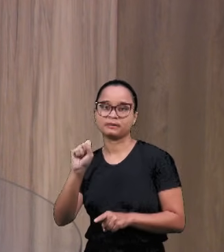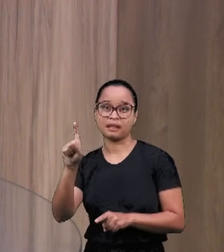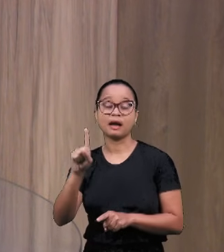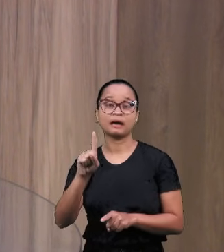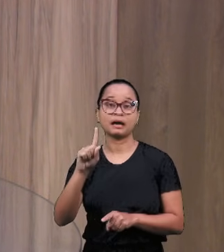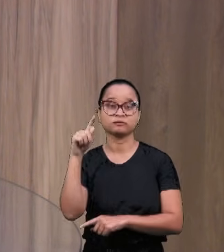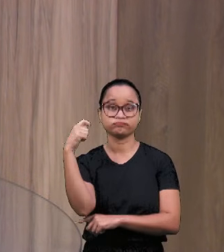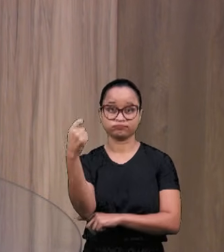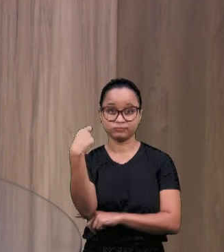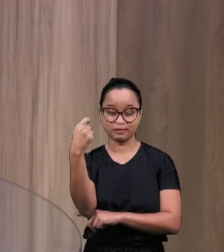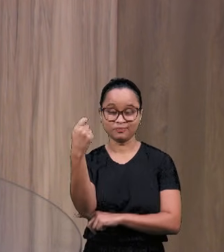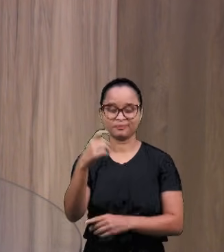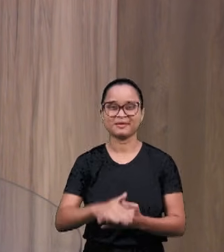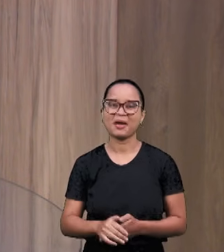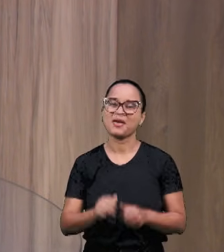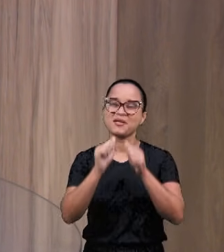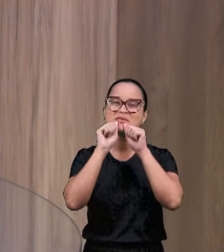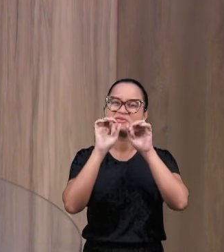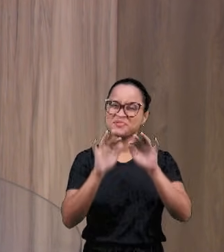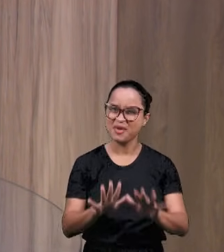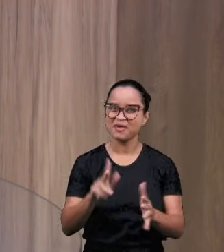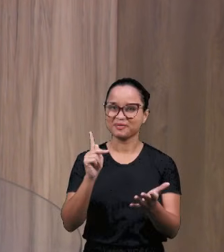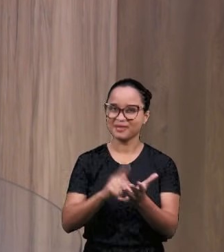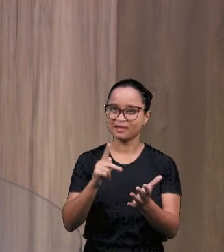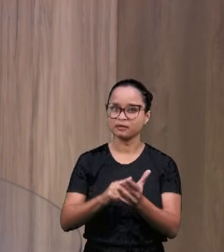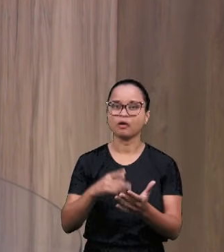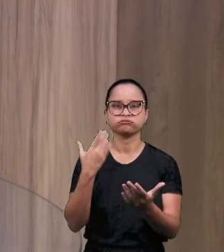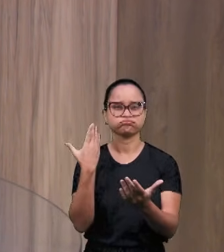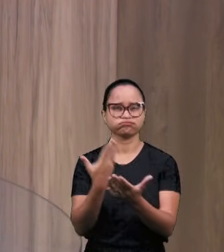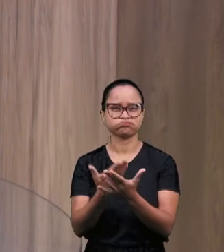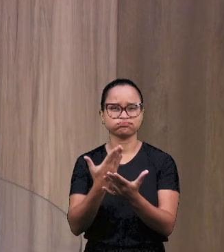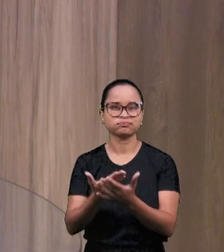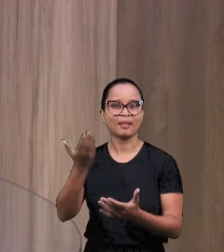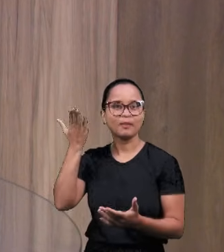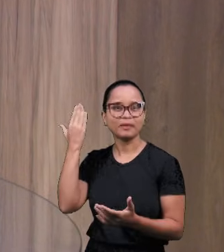Quelle bénédiction, n'est-ce pas? Dans l'étude précédente,